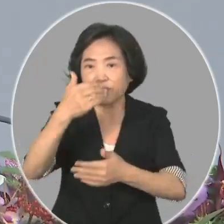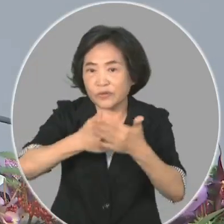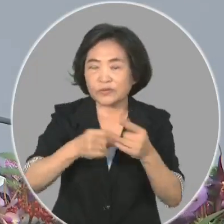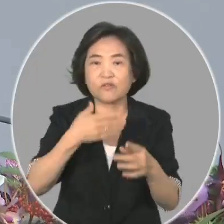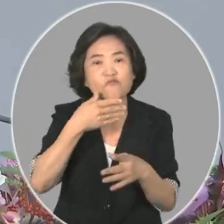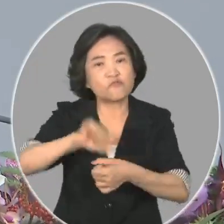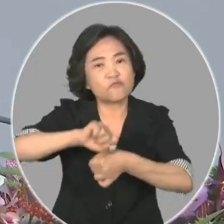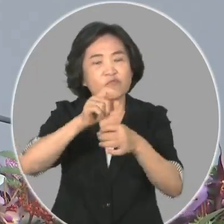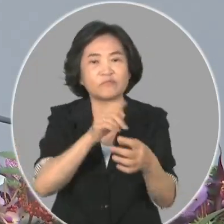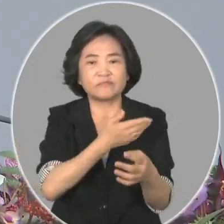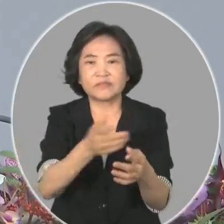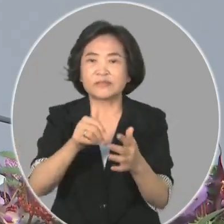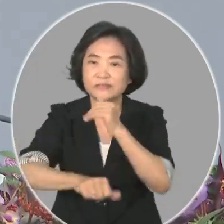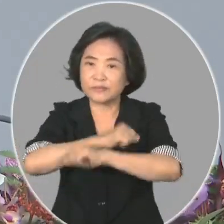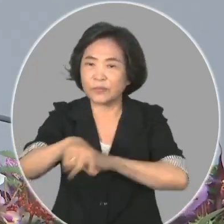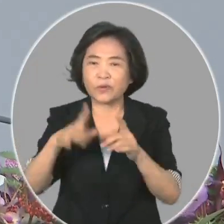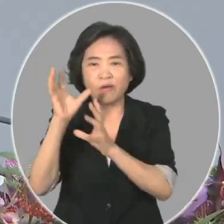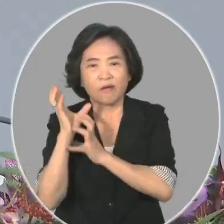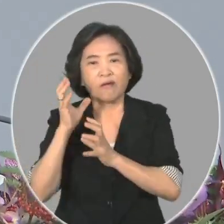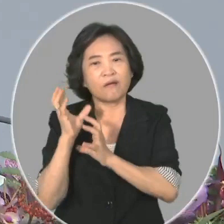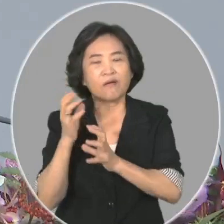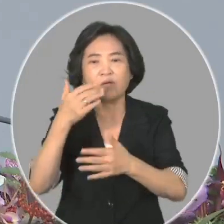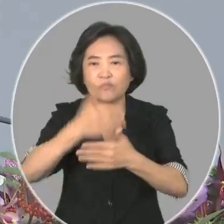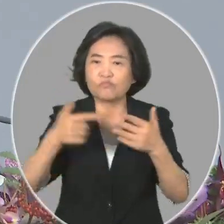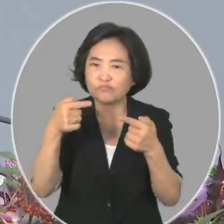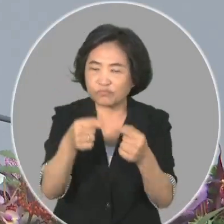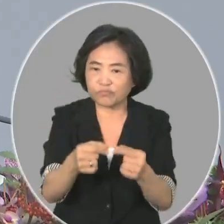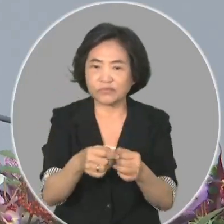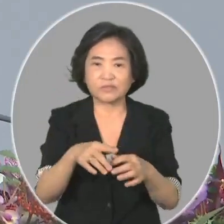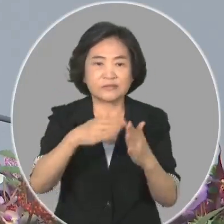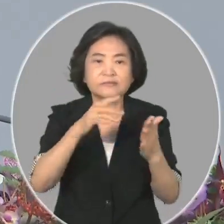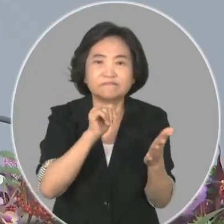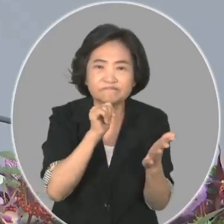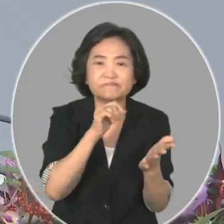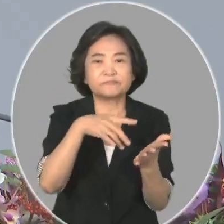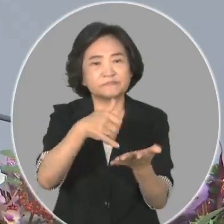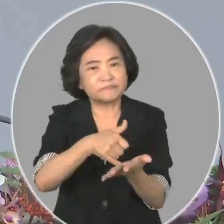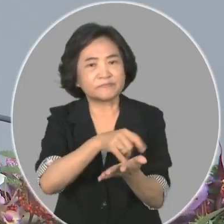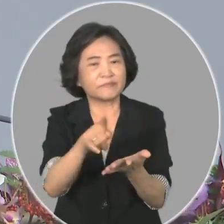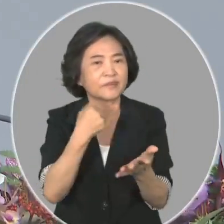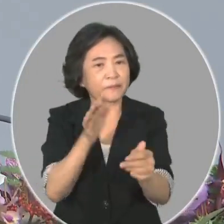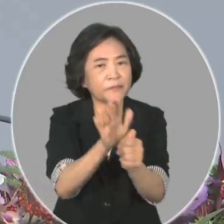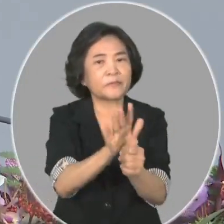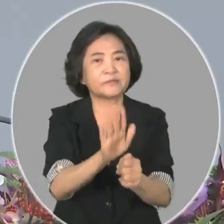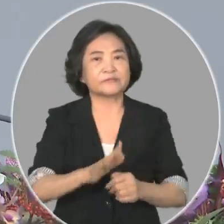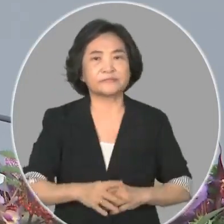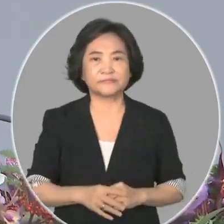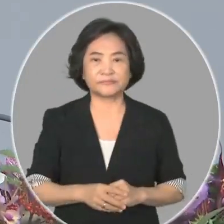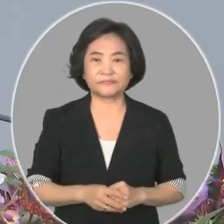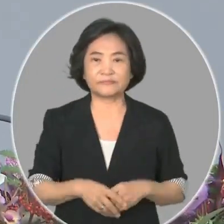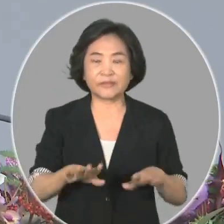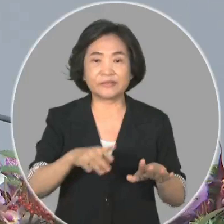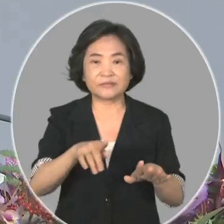利来减轻民众的负担，落实照顾弱势的施政理念。而完